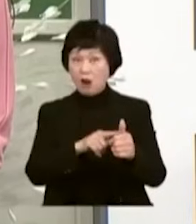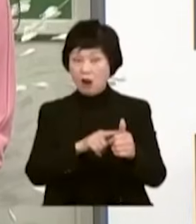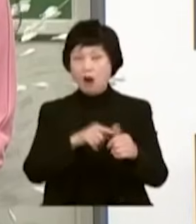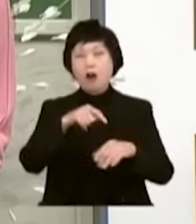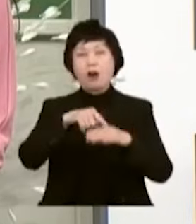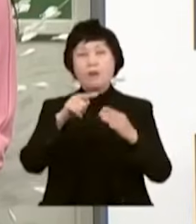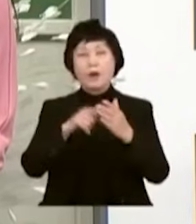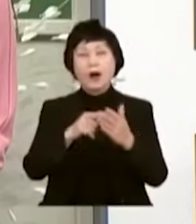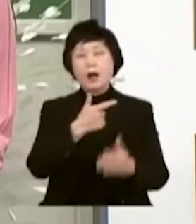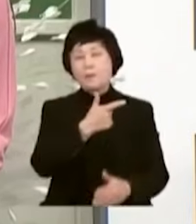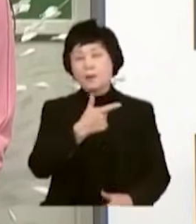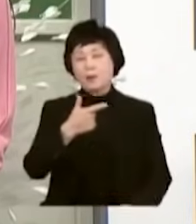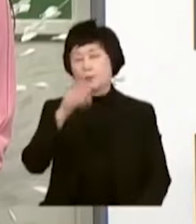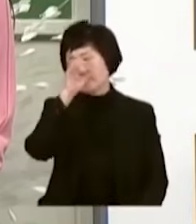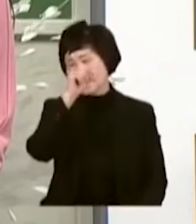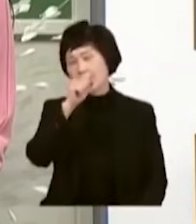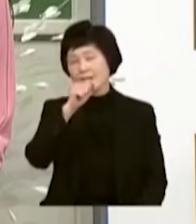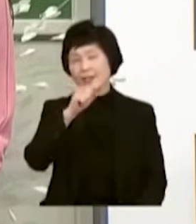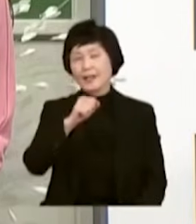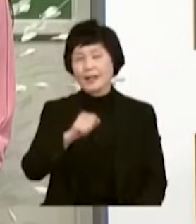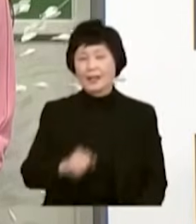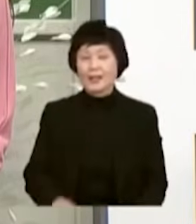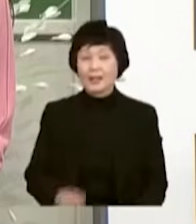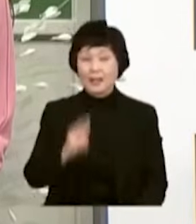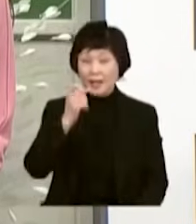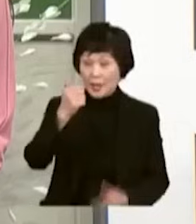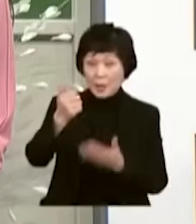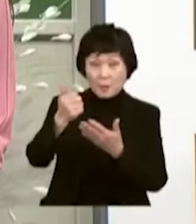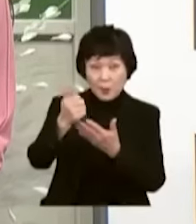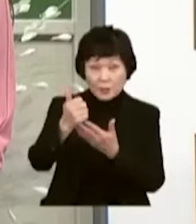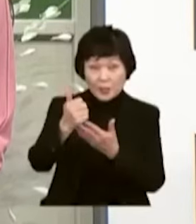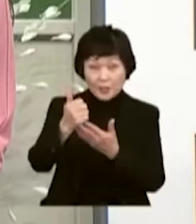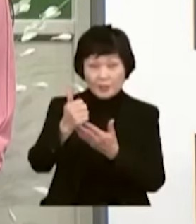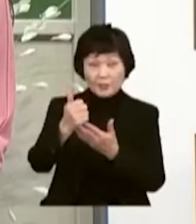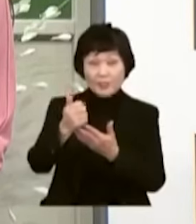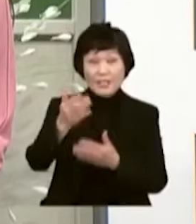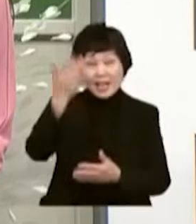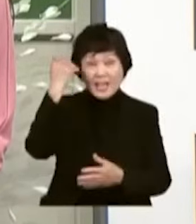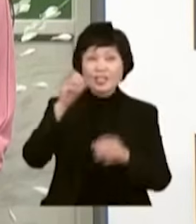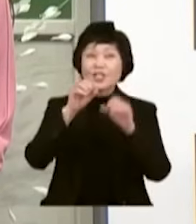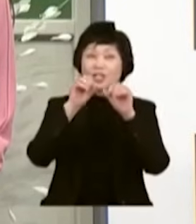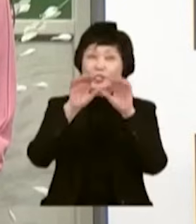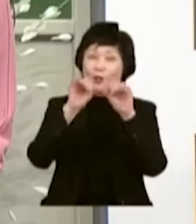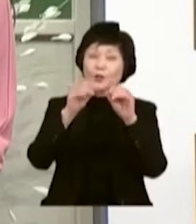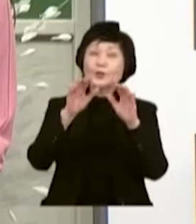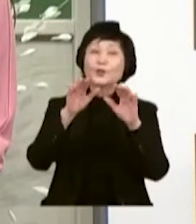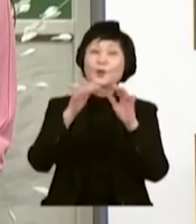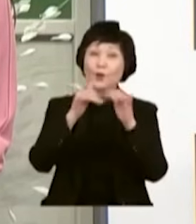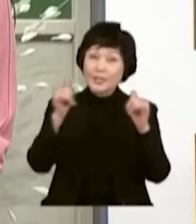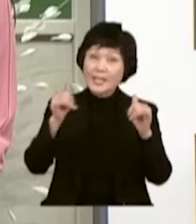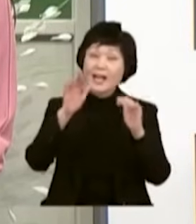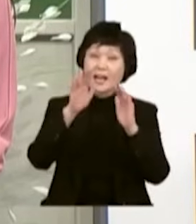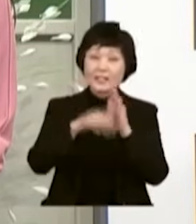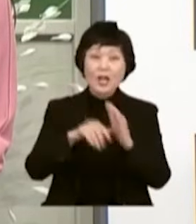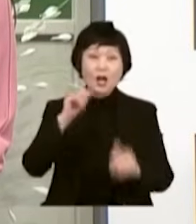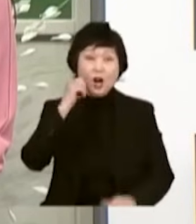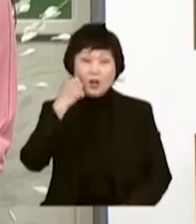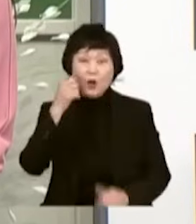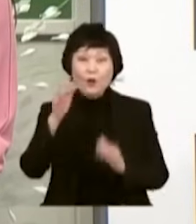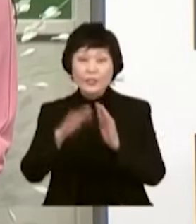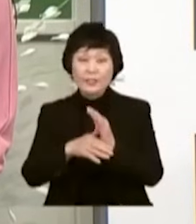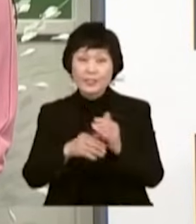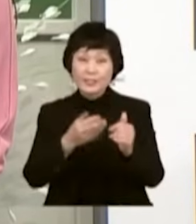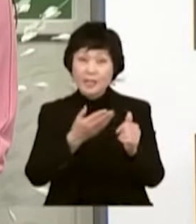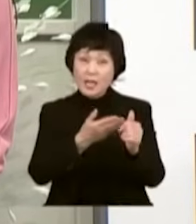착해요. 아, 착하죠. 목사님, 목사님도 저 교육 전도사 시절 그 어려웠을 때 우리 그 조영구 집사님한테